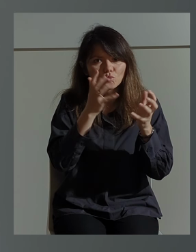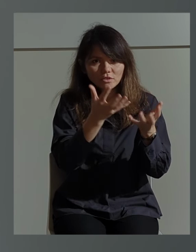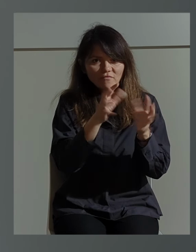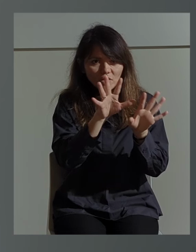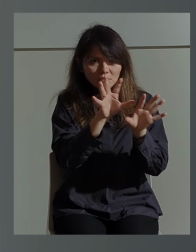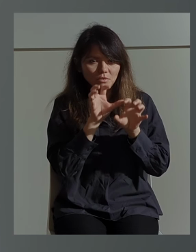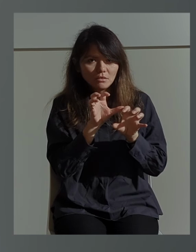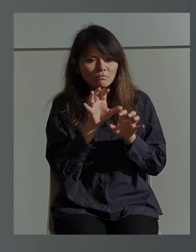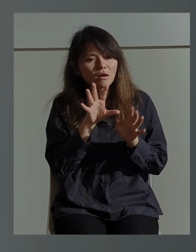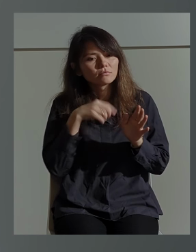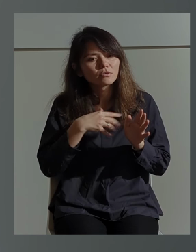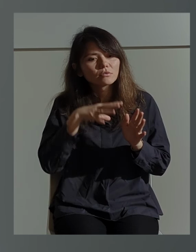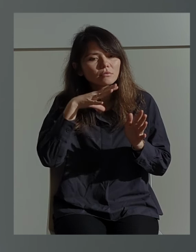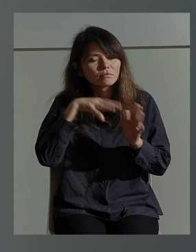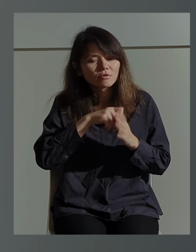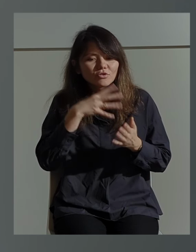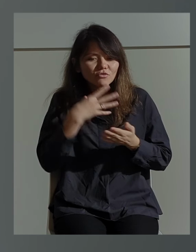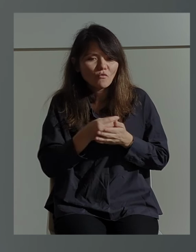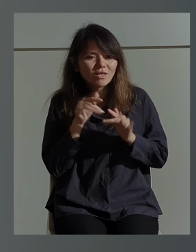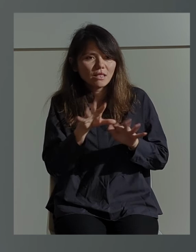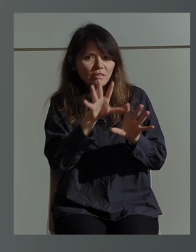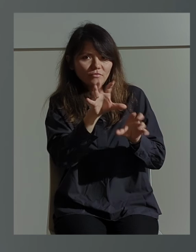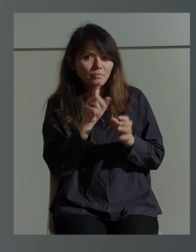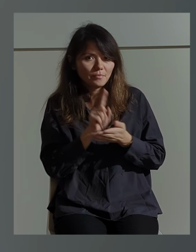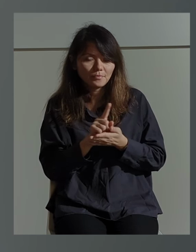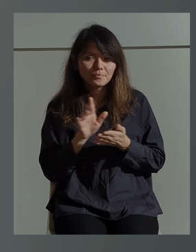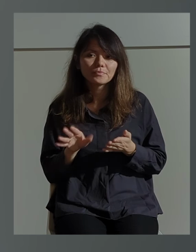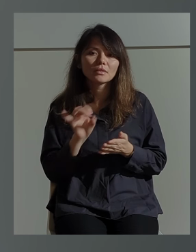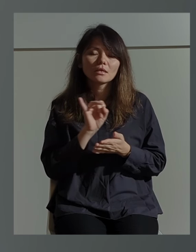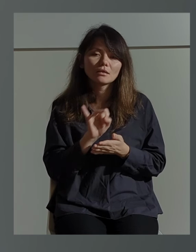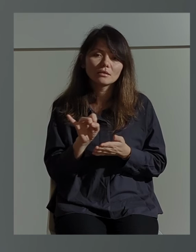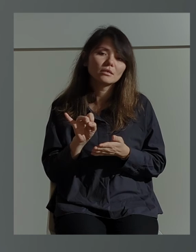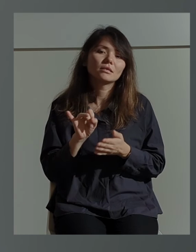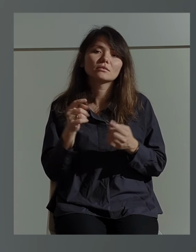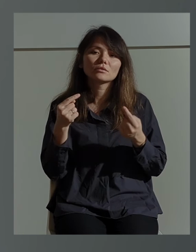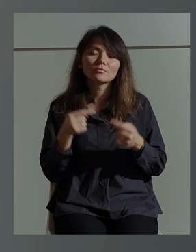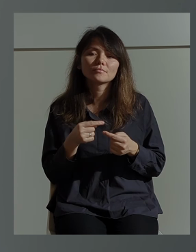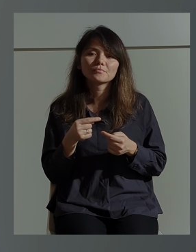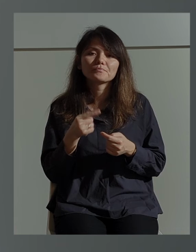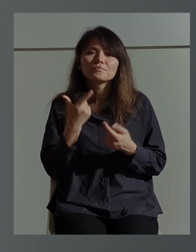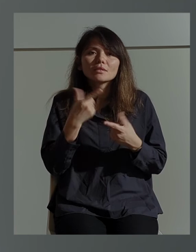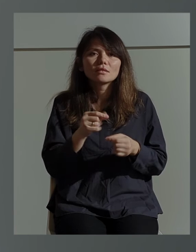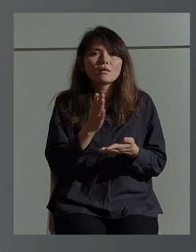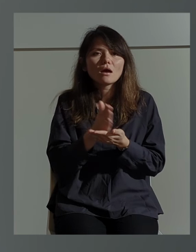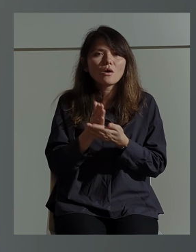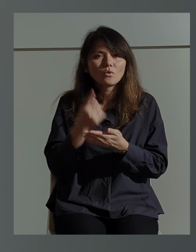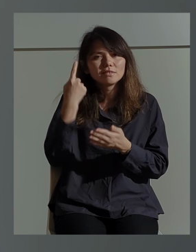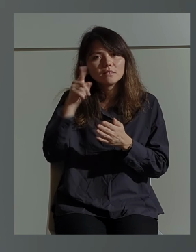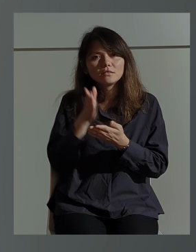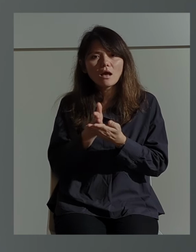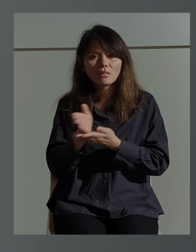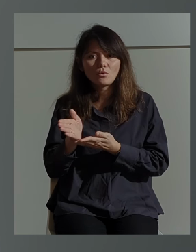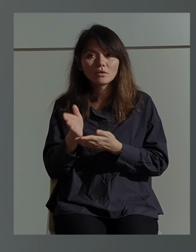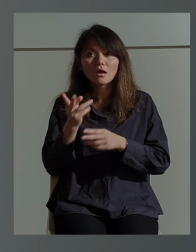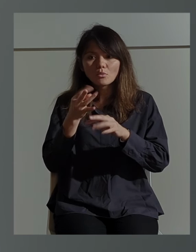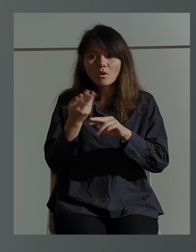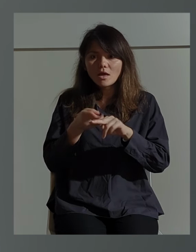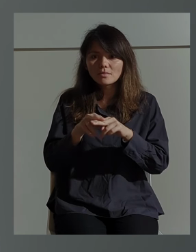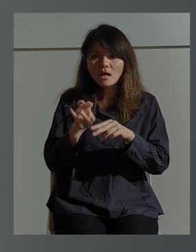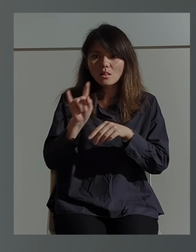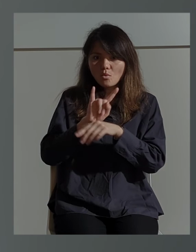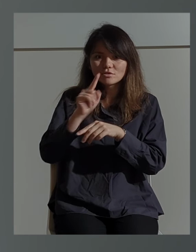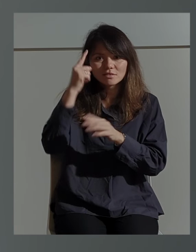сть своей дело Вот и соответственно А где же тогда находится идеология если это не часть ложного сознания и